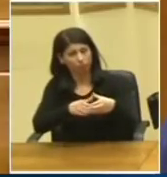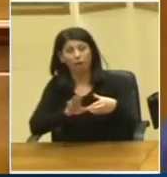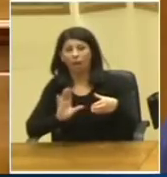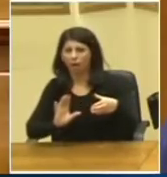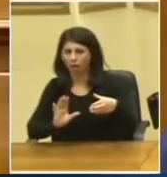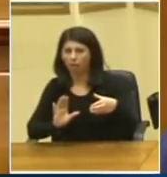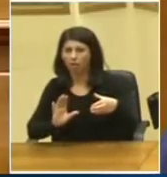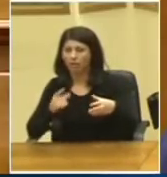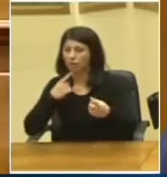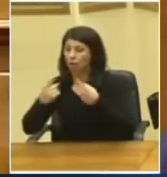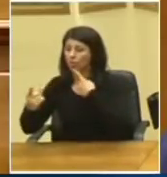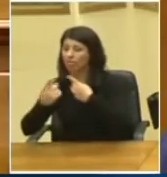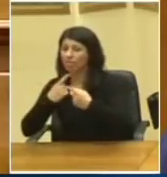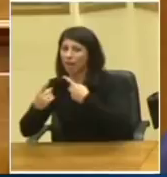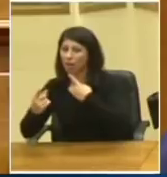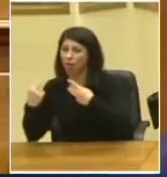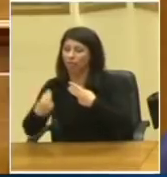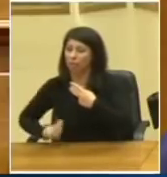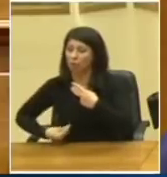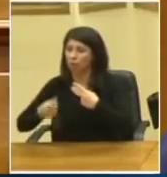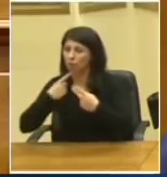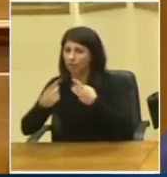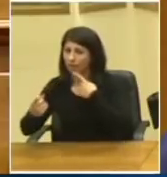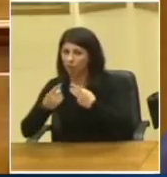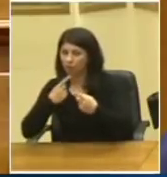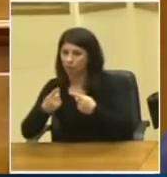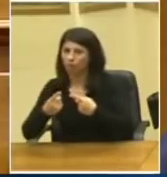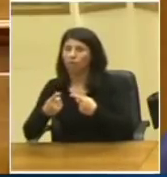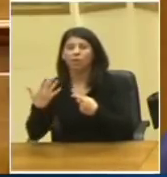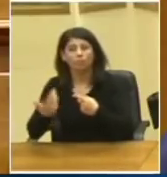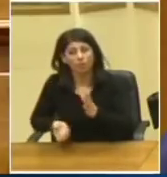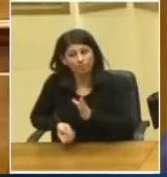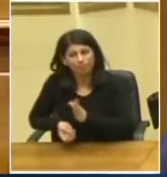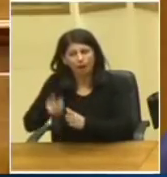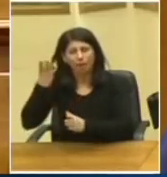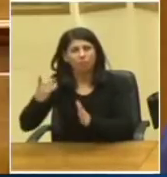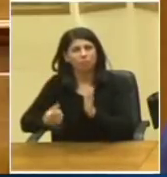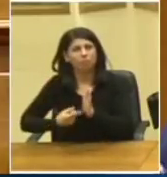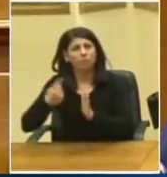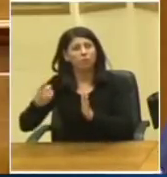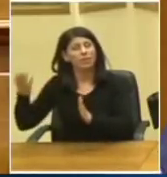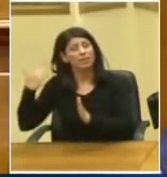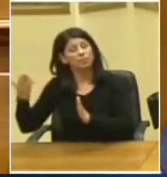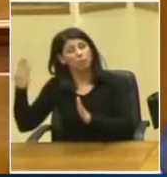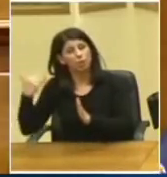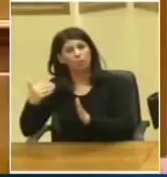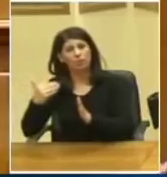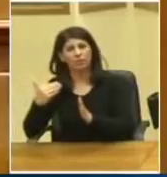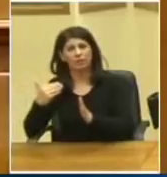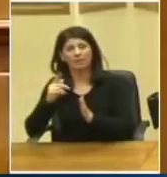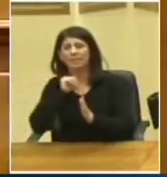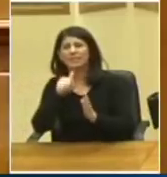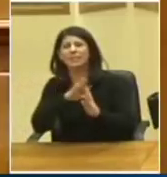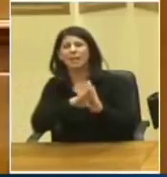στον διάλογο, το δημόσιο διάλογο, που ήταν μια καινοτομία σε σχέση με τις προηγούμενες συνταγματικές